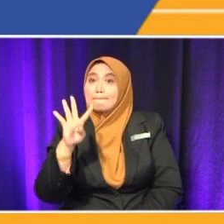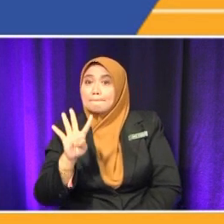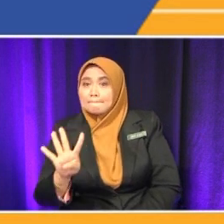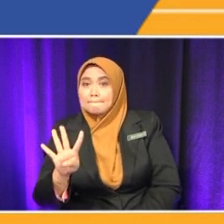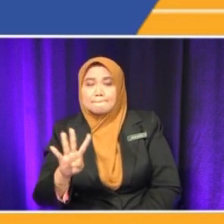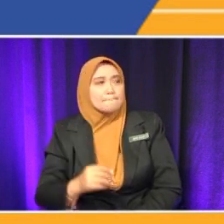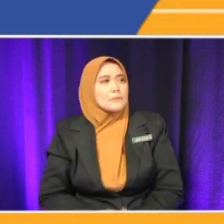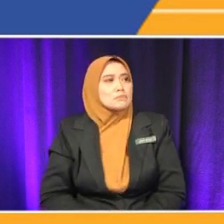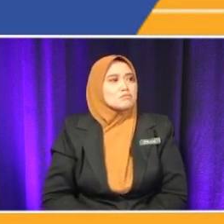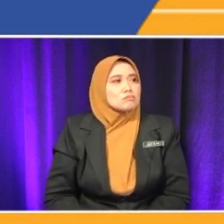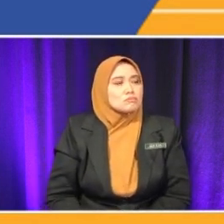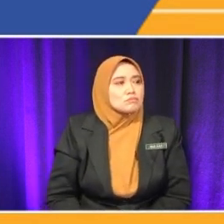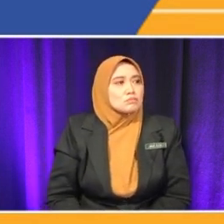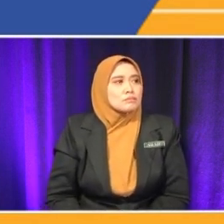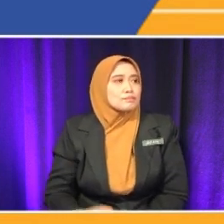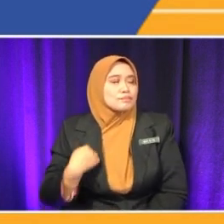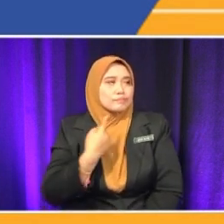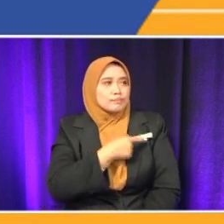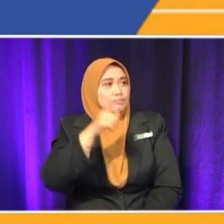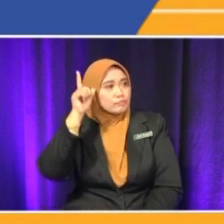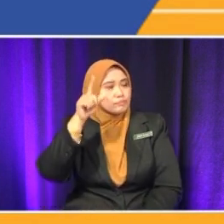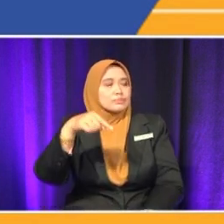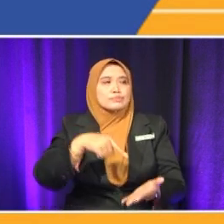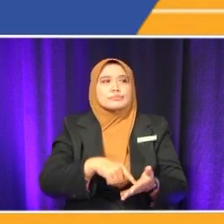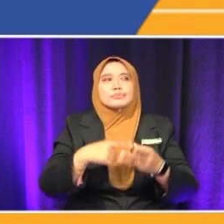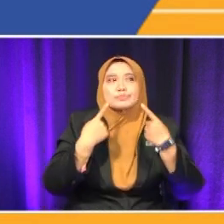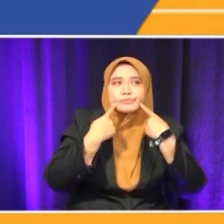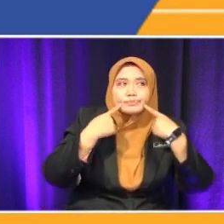Okey. Kita tengok. Jadi ini jawapan cikgu.